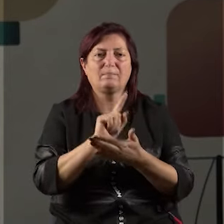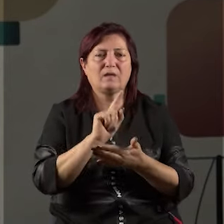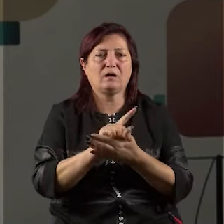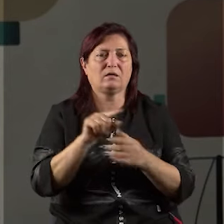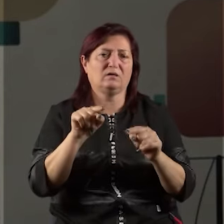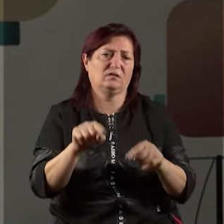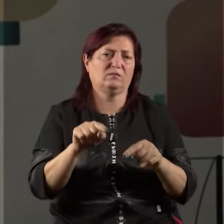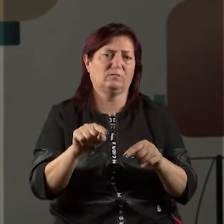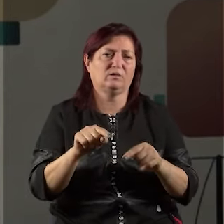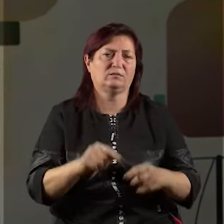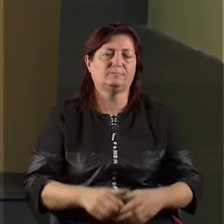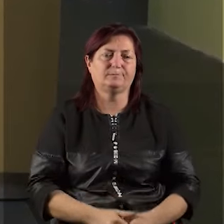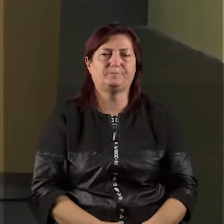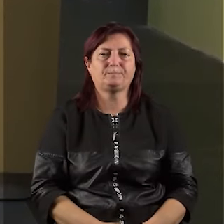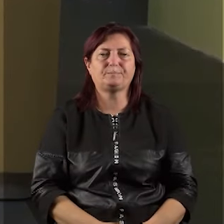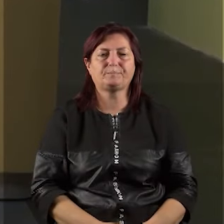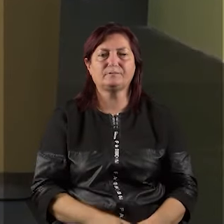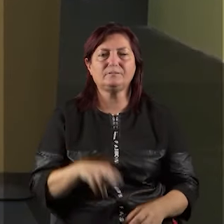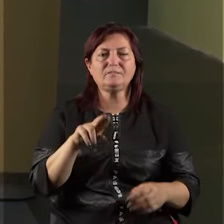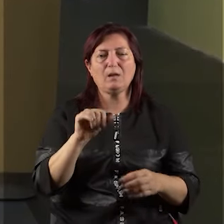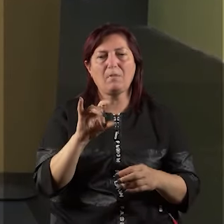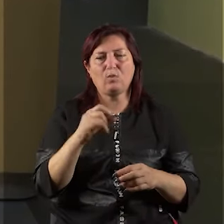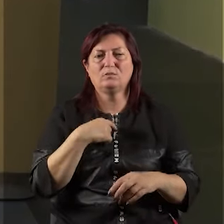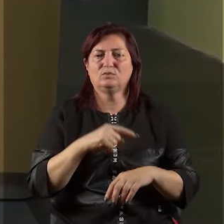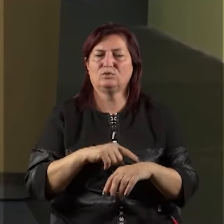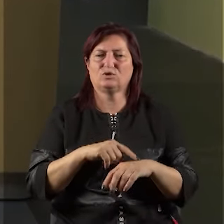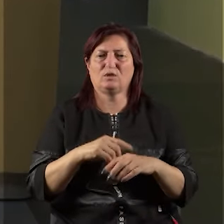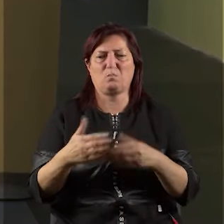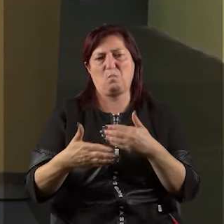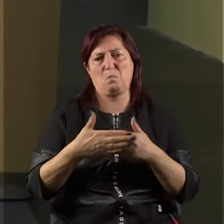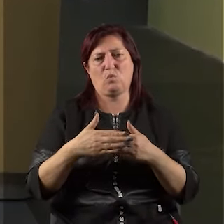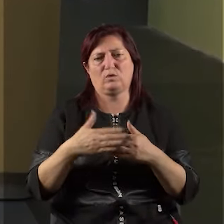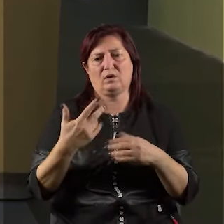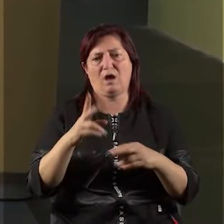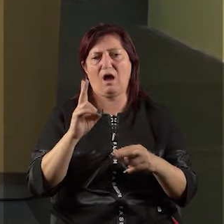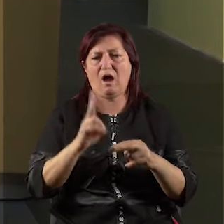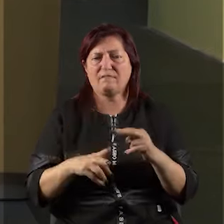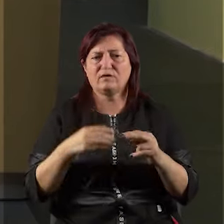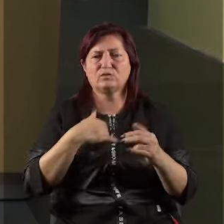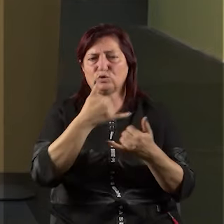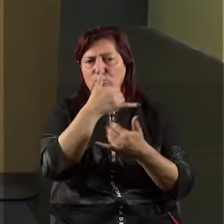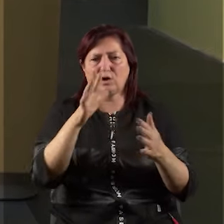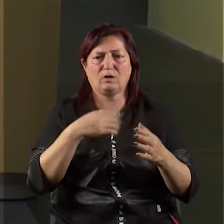այդ Պարոն Միլտոնյան, մեր ժամանակ մոտենում է ավարտին, ես չեմ կարող այդ մասին չհարցնել, դուք մեկ-մեկ ինձ